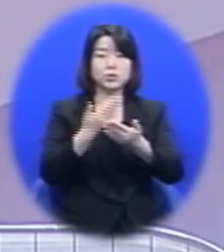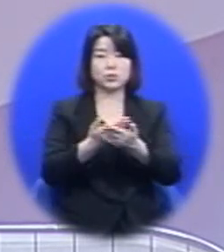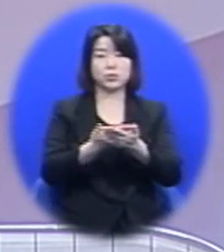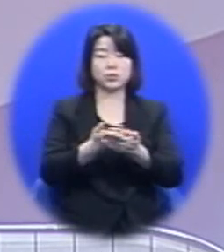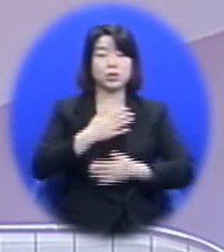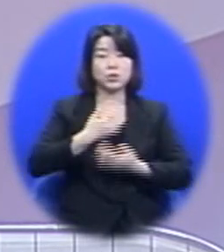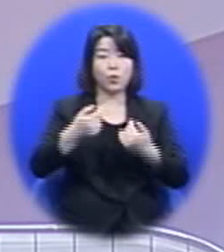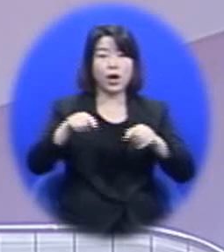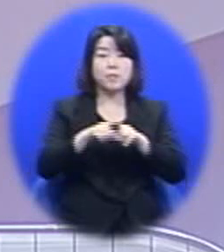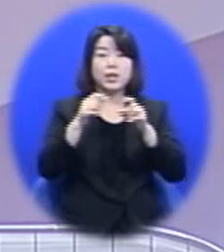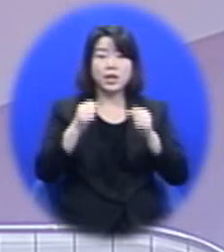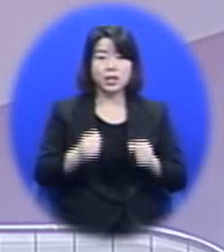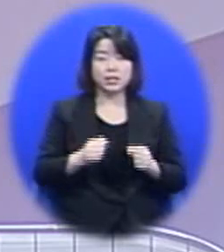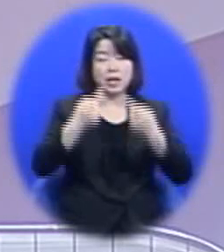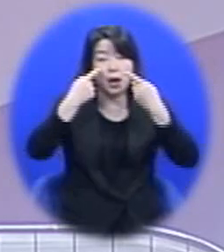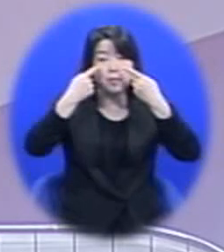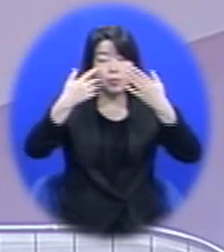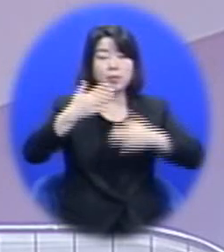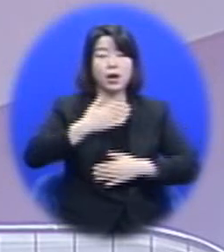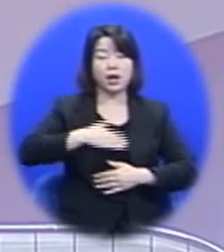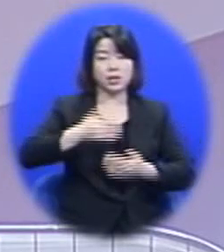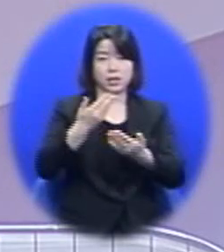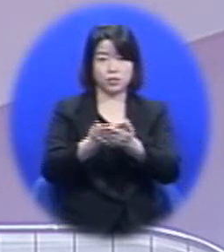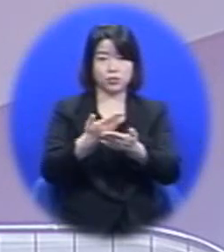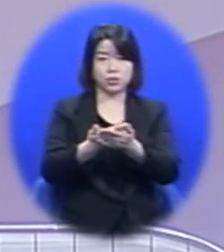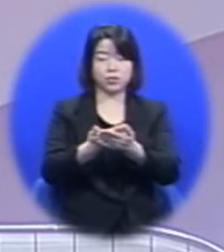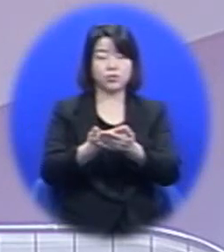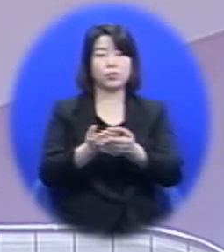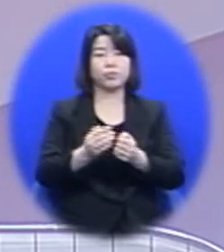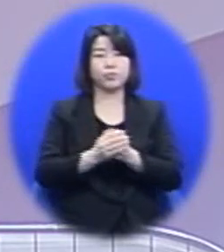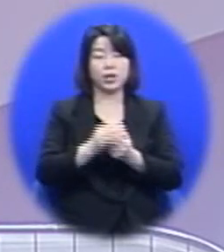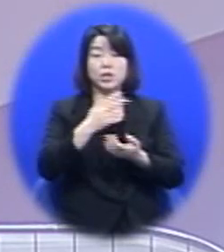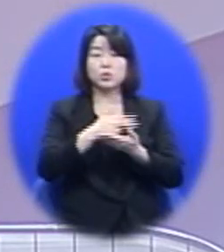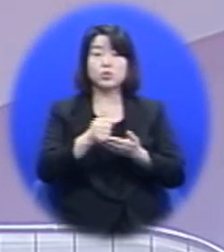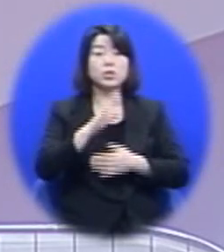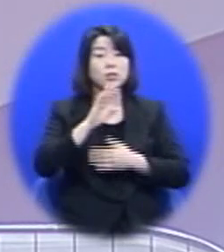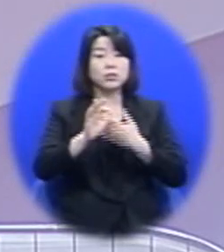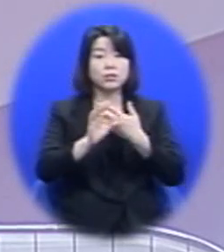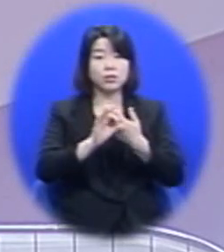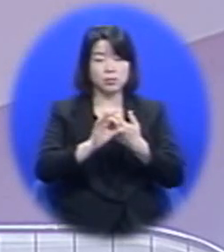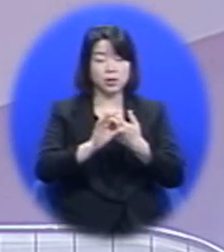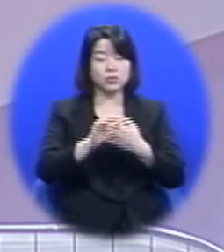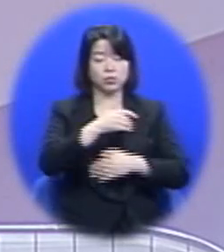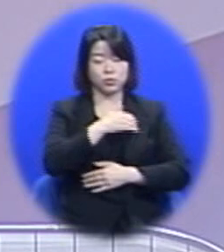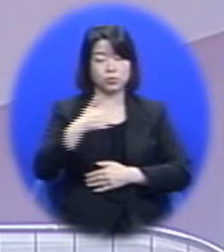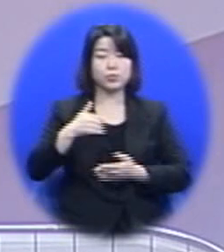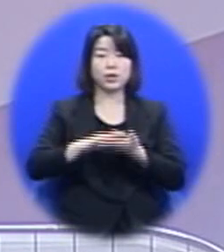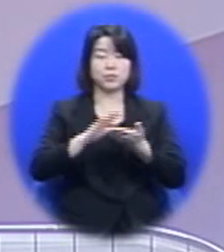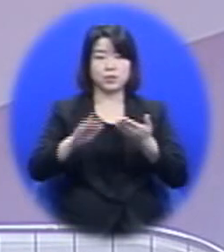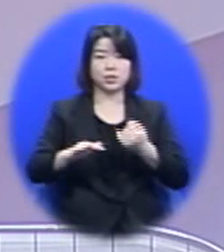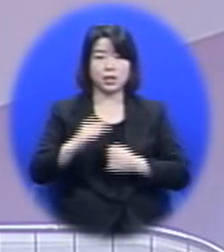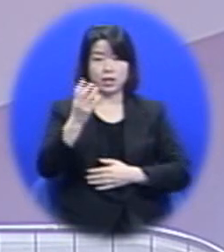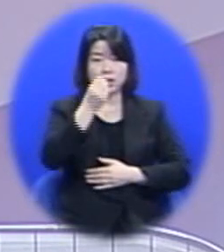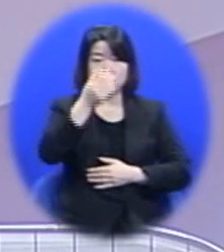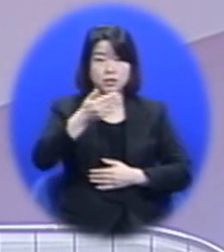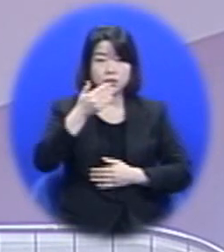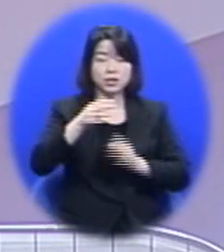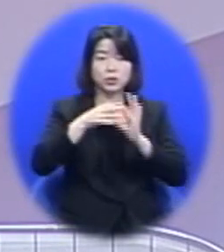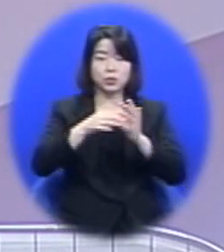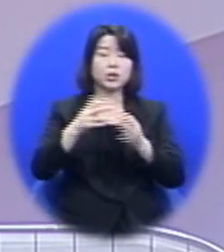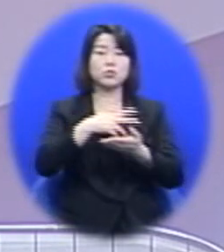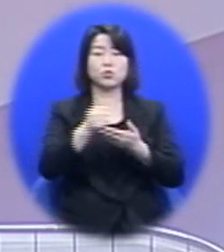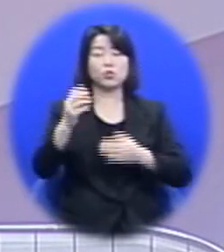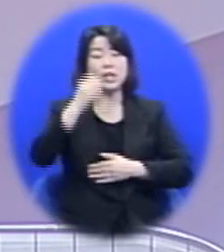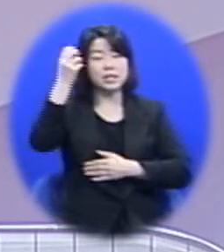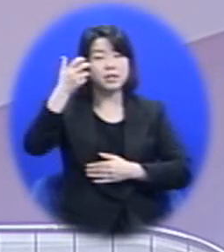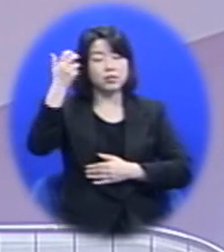저와 함께 계심을 분명하게 알게 해주세요. 주님 그러면 충분하겠습니다. 성찬을 통해서 주의